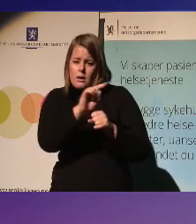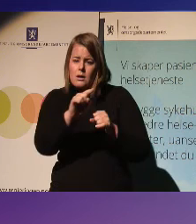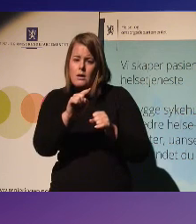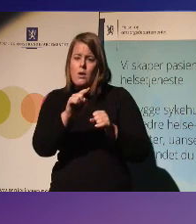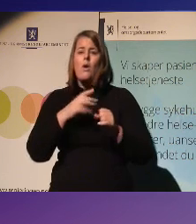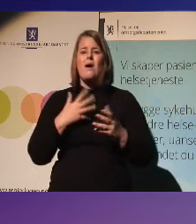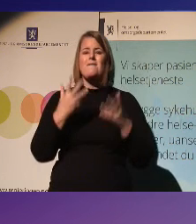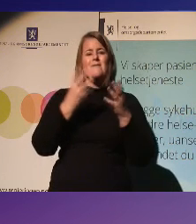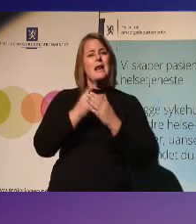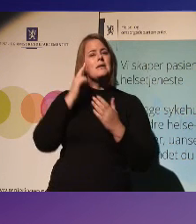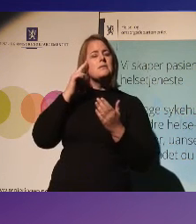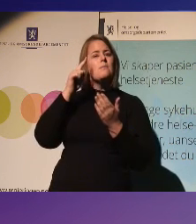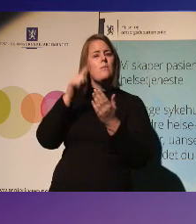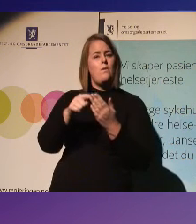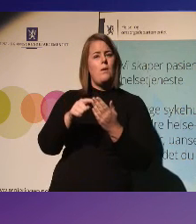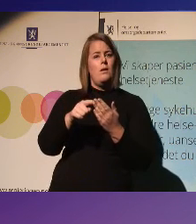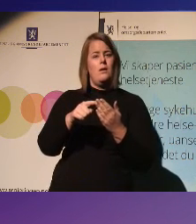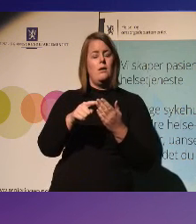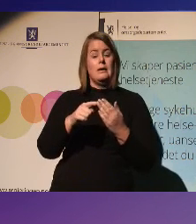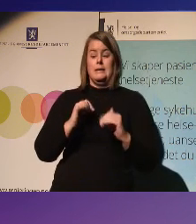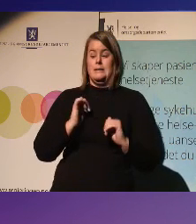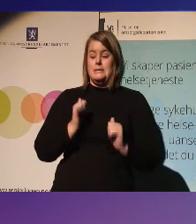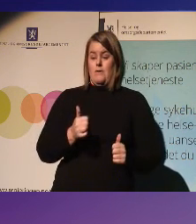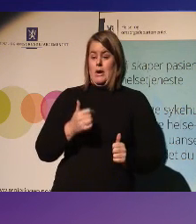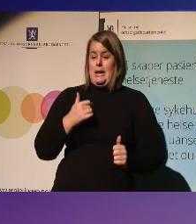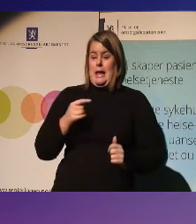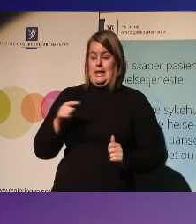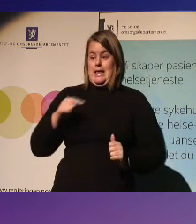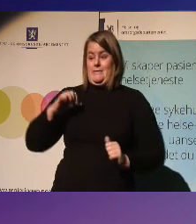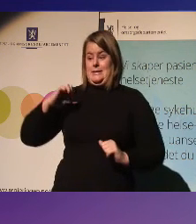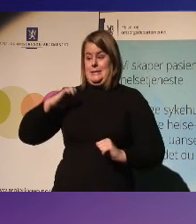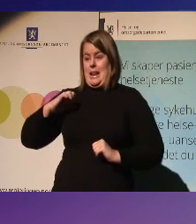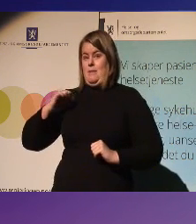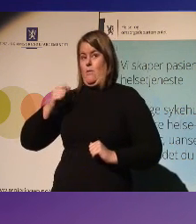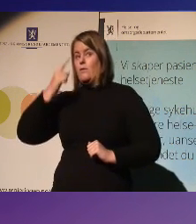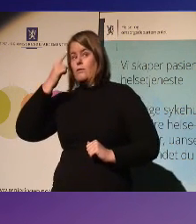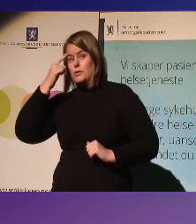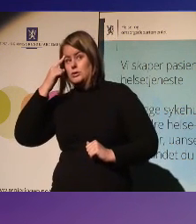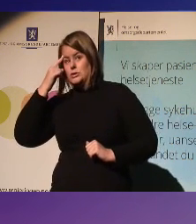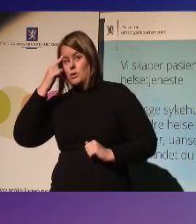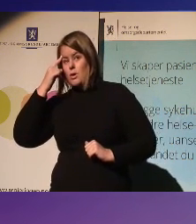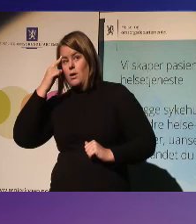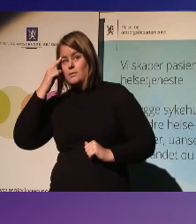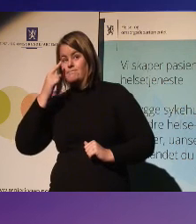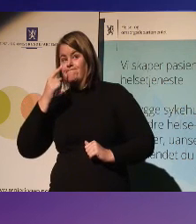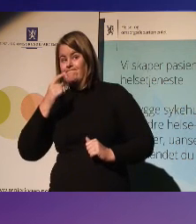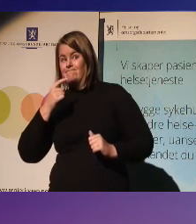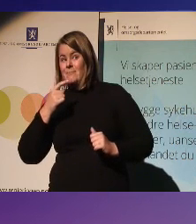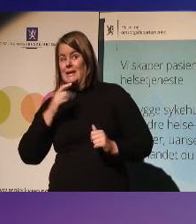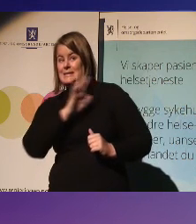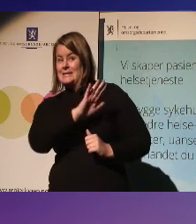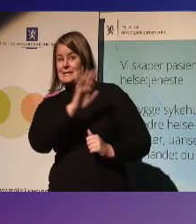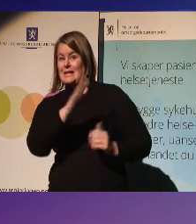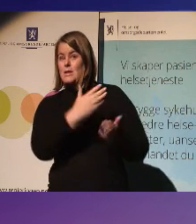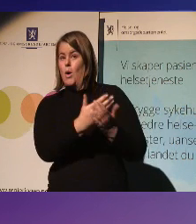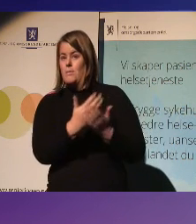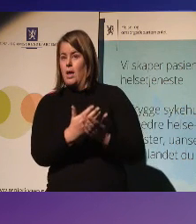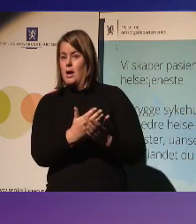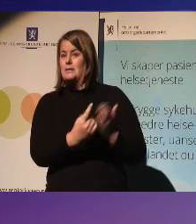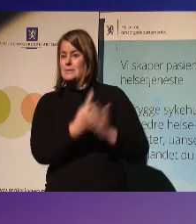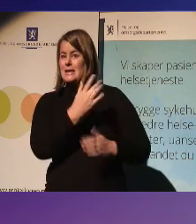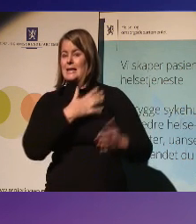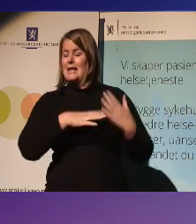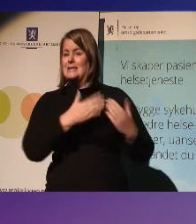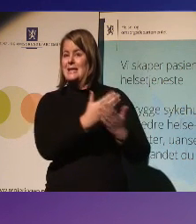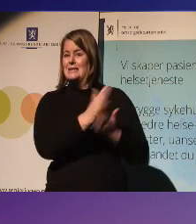felles målbilde, at jeg selvfølgelig krever det også av meg at jeg forståelse for spesialisthelsetjenesten sine oppgaver og oppdrag, men at